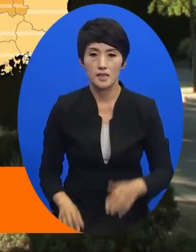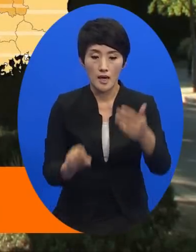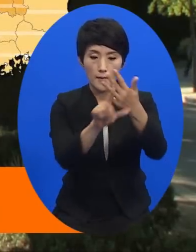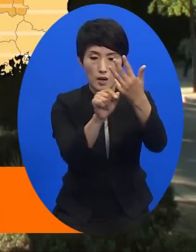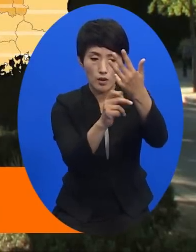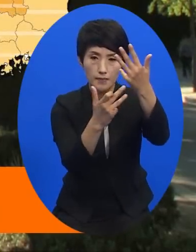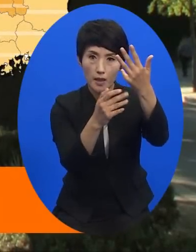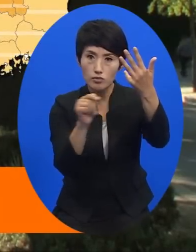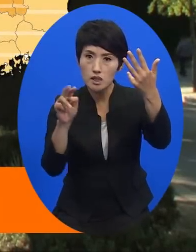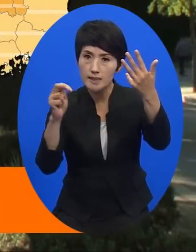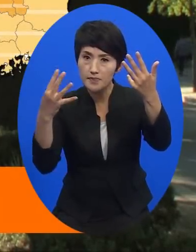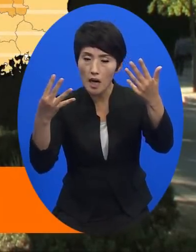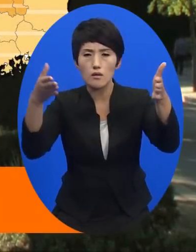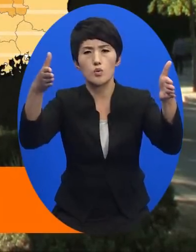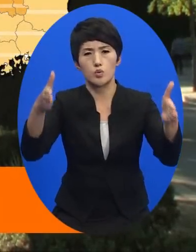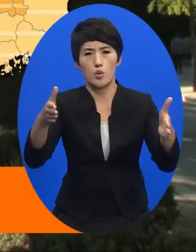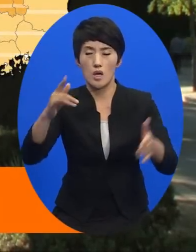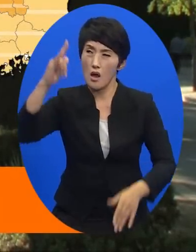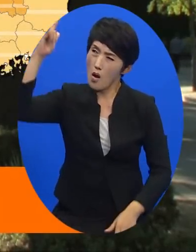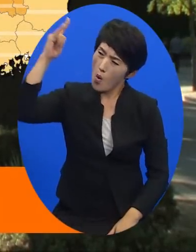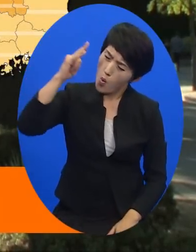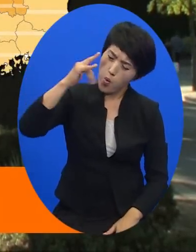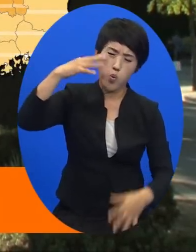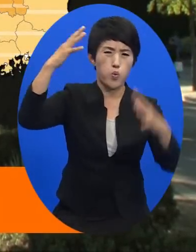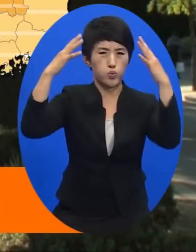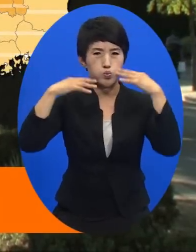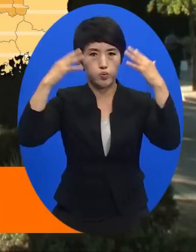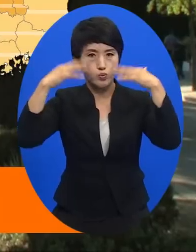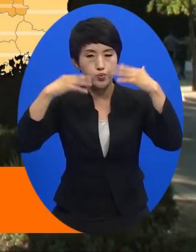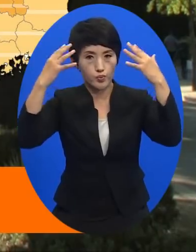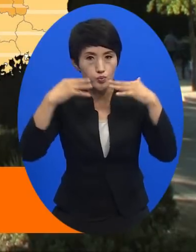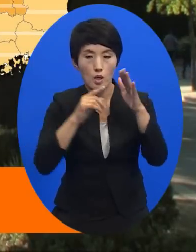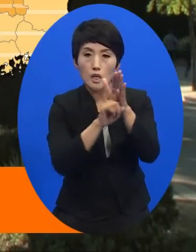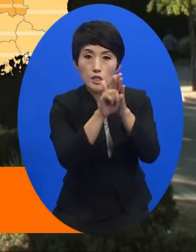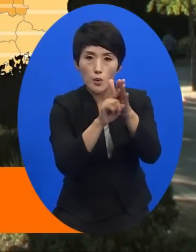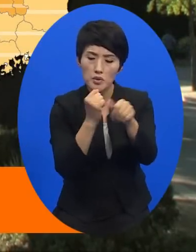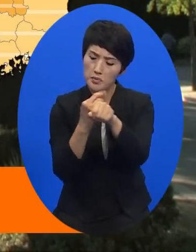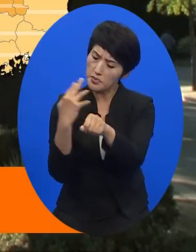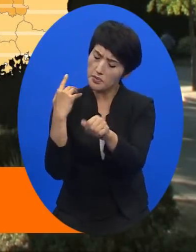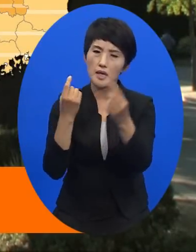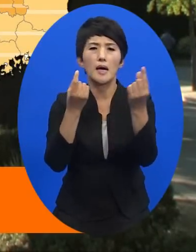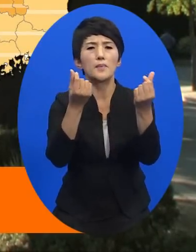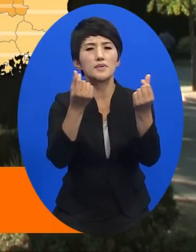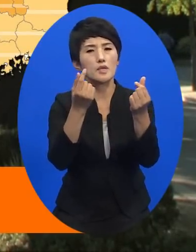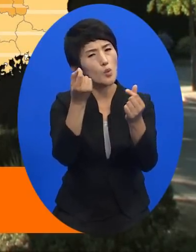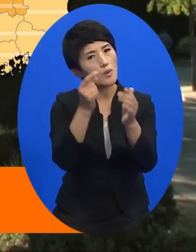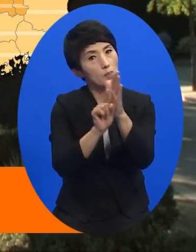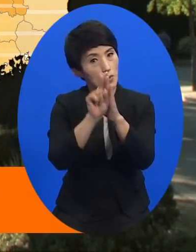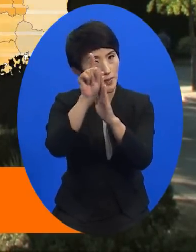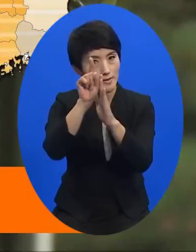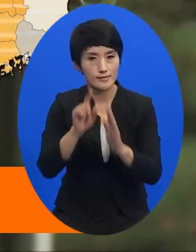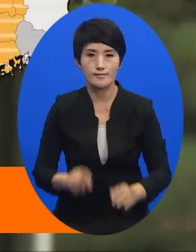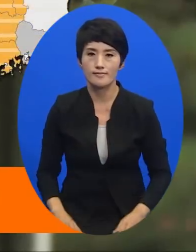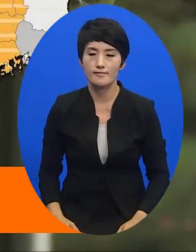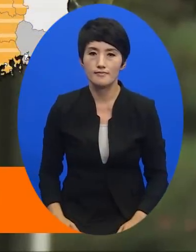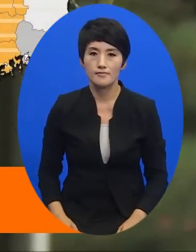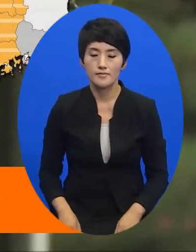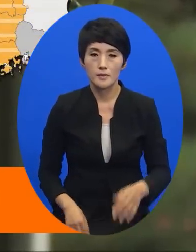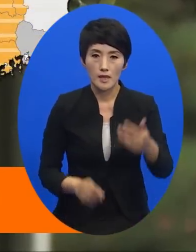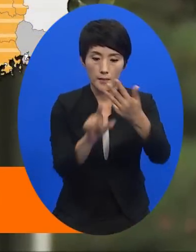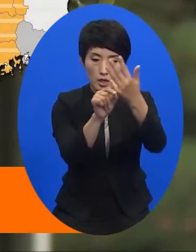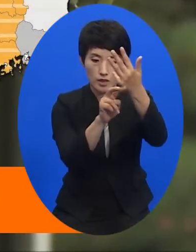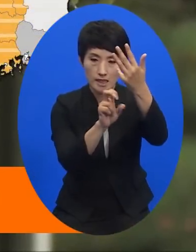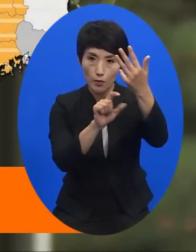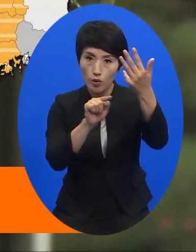18일부터 24일까지는 무더운 날씨가 예상되는데요. 기온은 평년과 비슷하거나 높겠습니다.